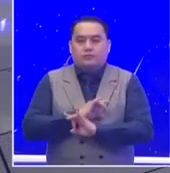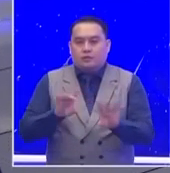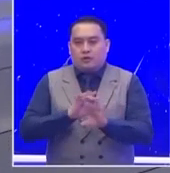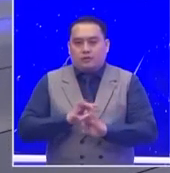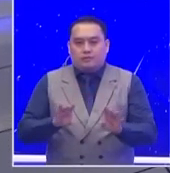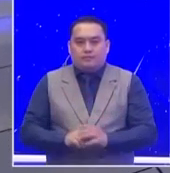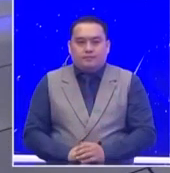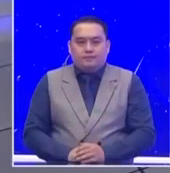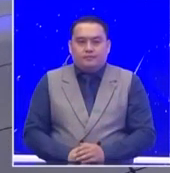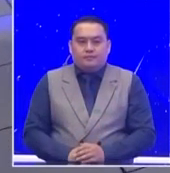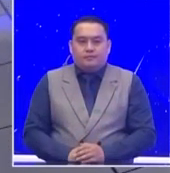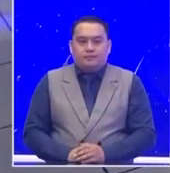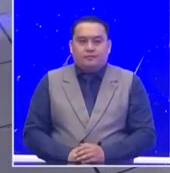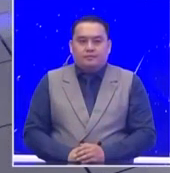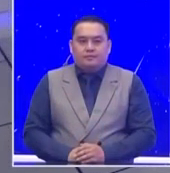Джумабеков.